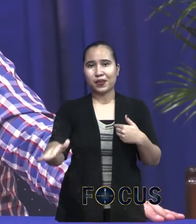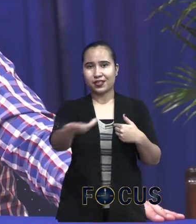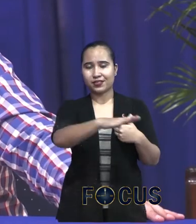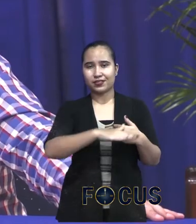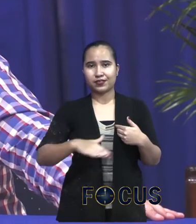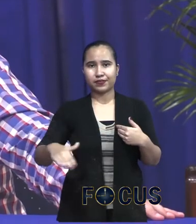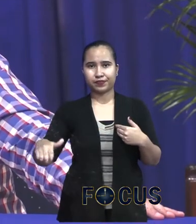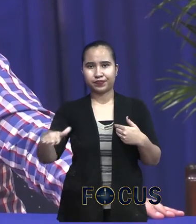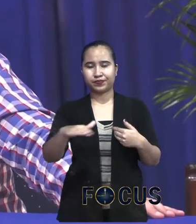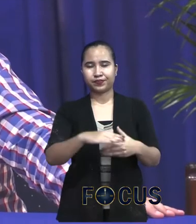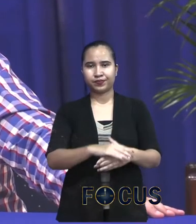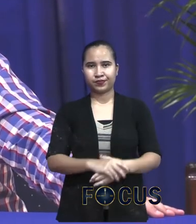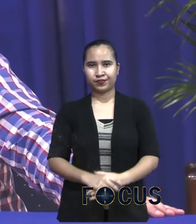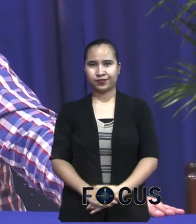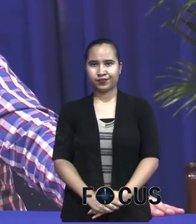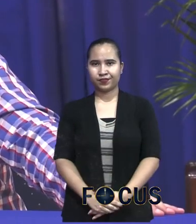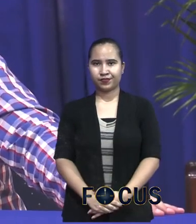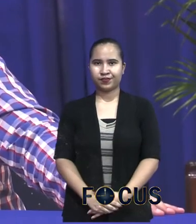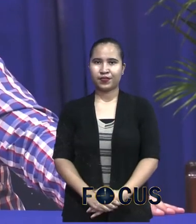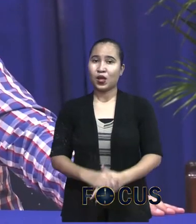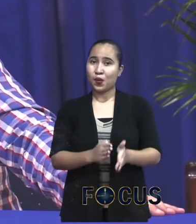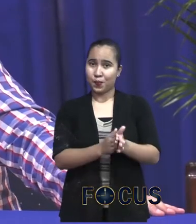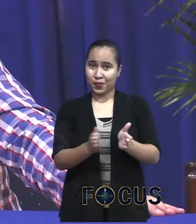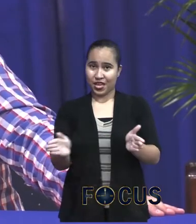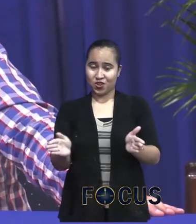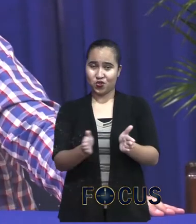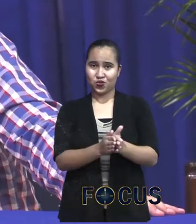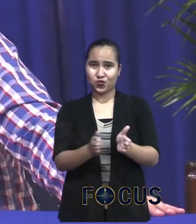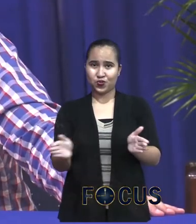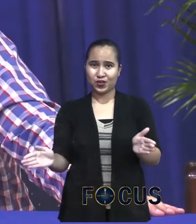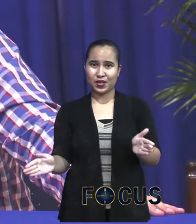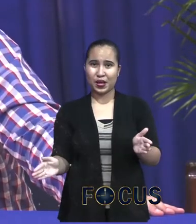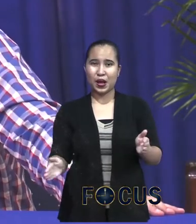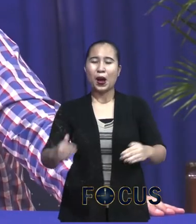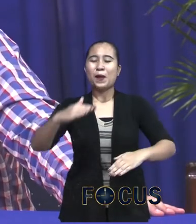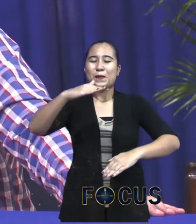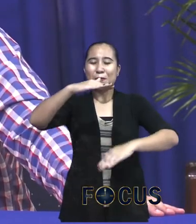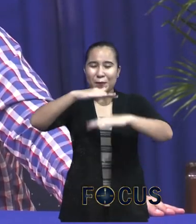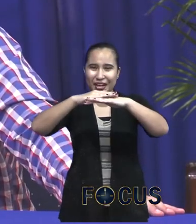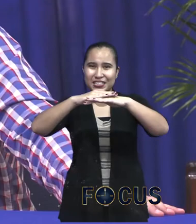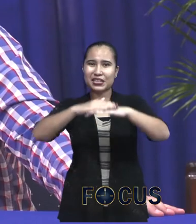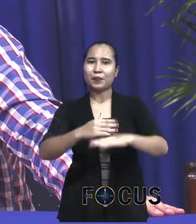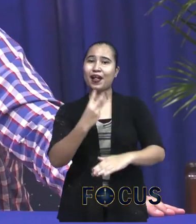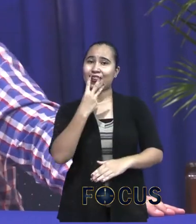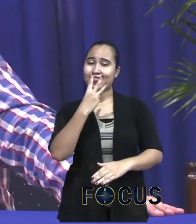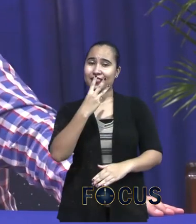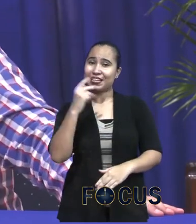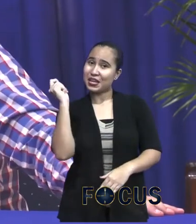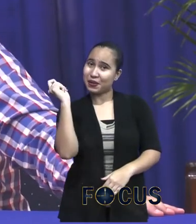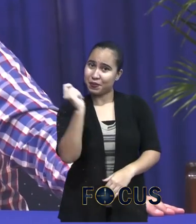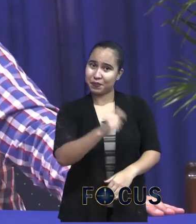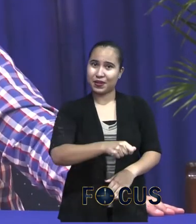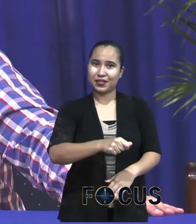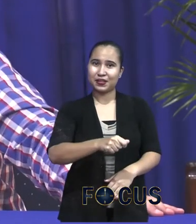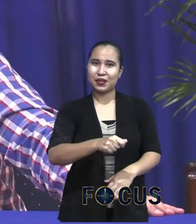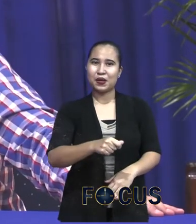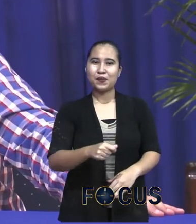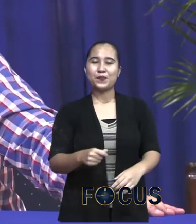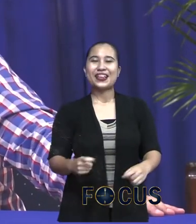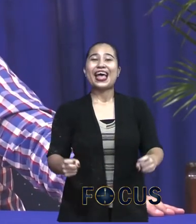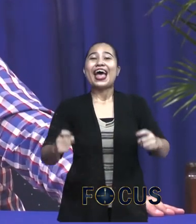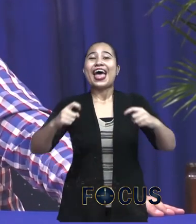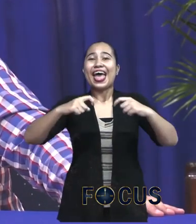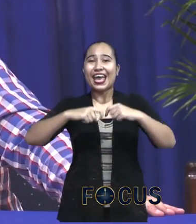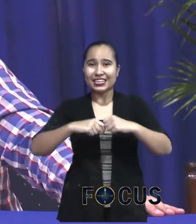gezondheidscrisis. Oké. De periode is ook maximaal 3 maanden met een extra van 3 maanden.